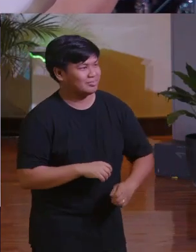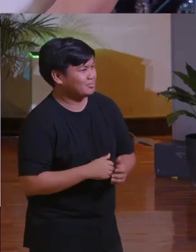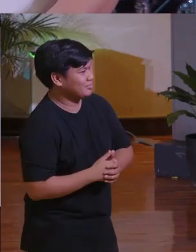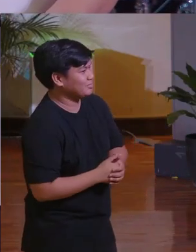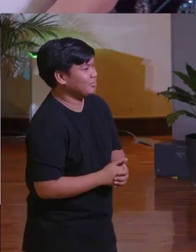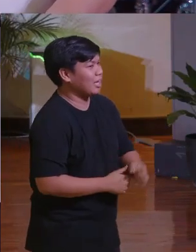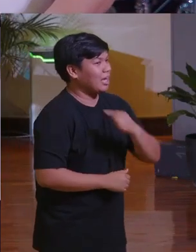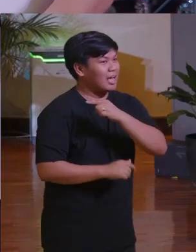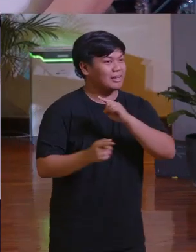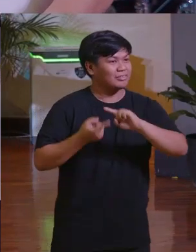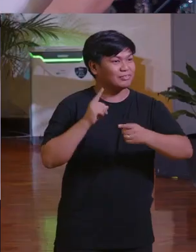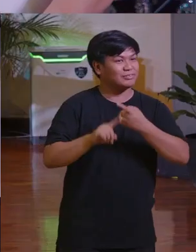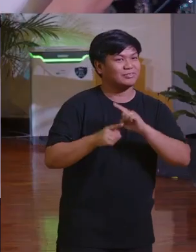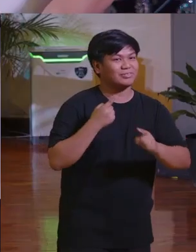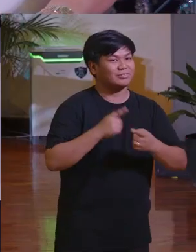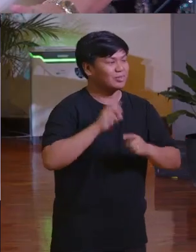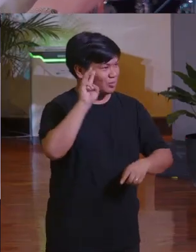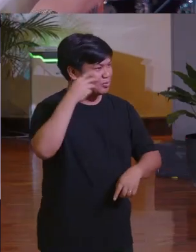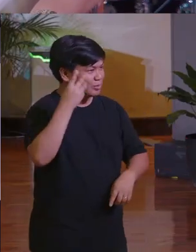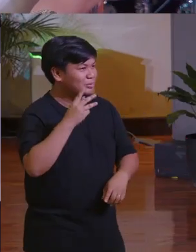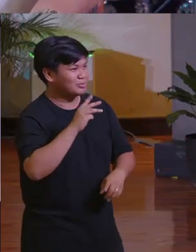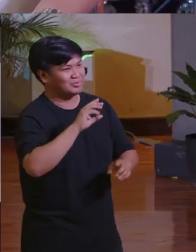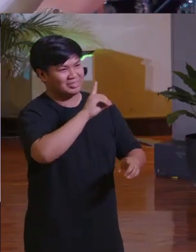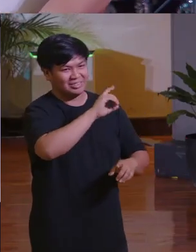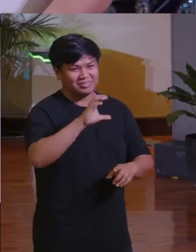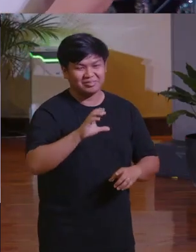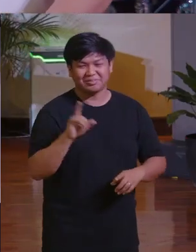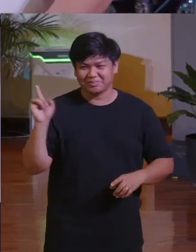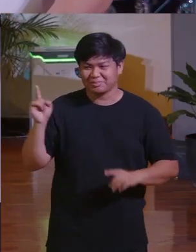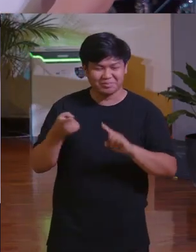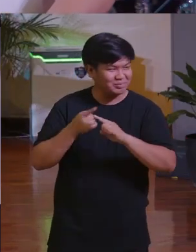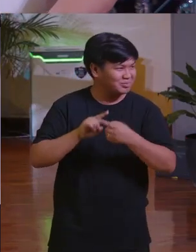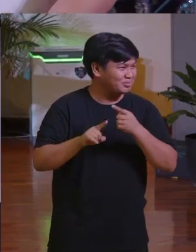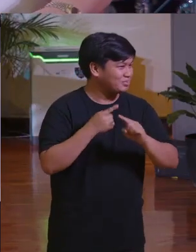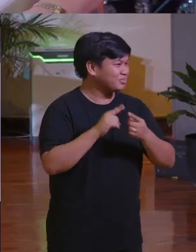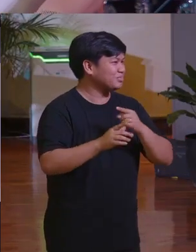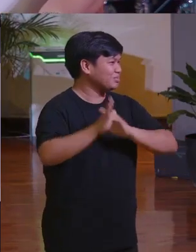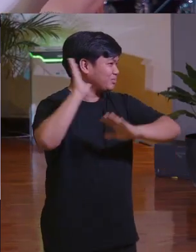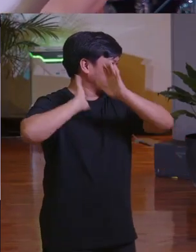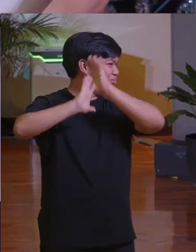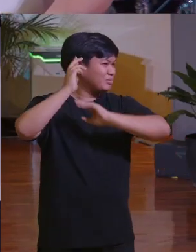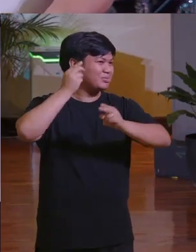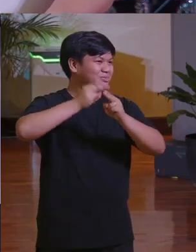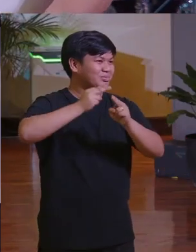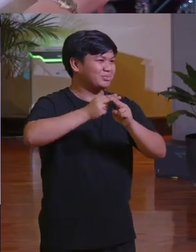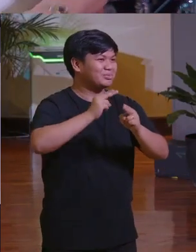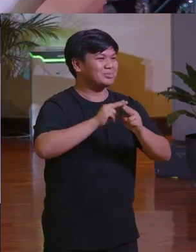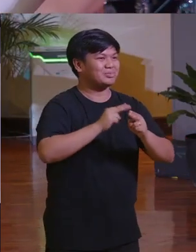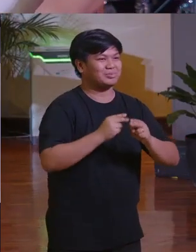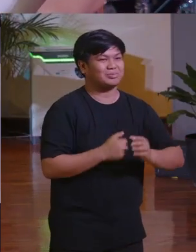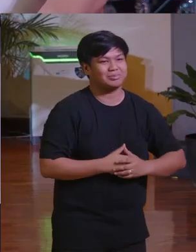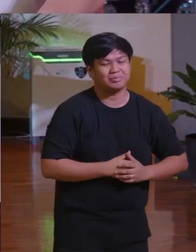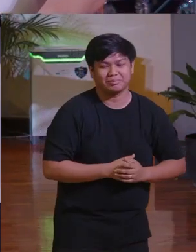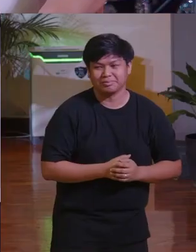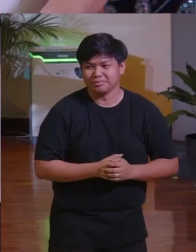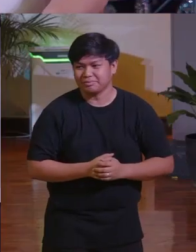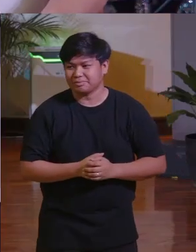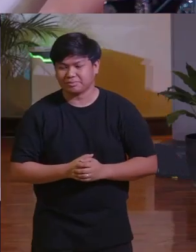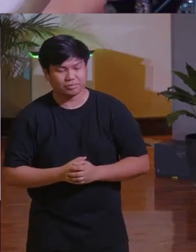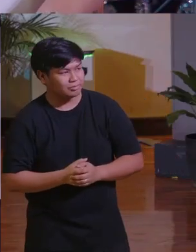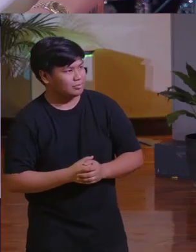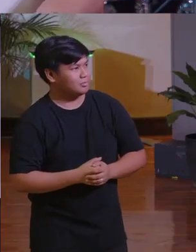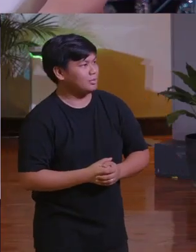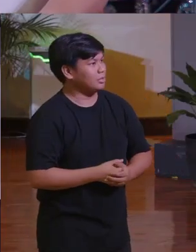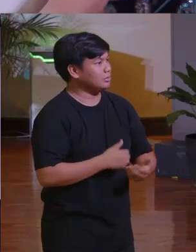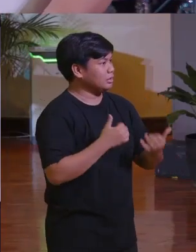D.C. Hindi ako nagbibiro, yun talagang pangalan niya. Washington, D.C.